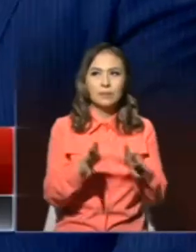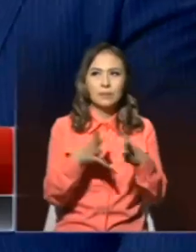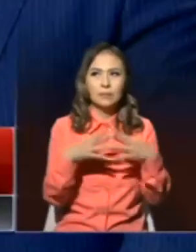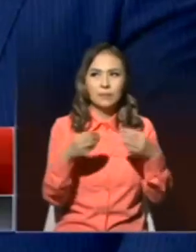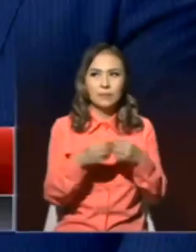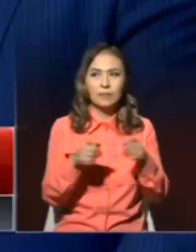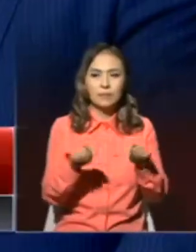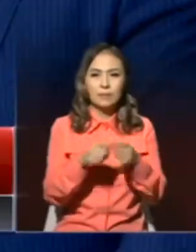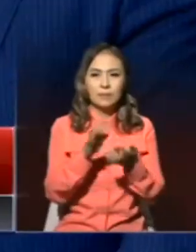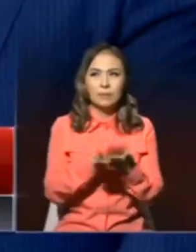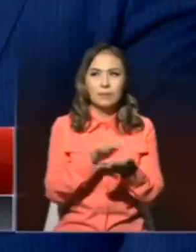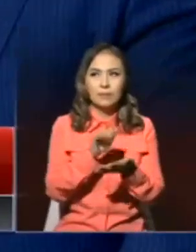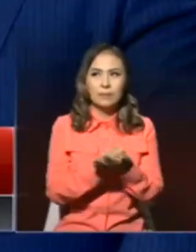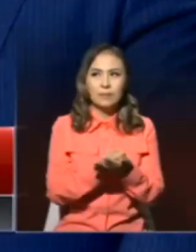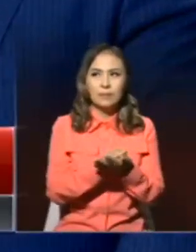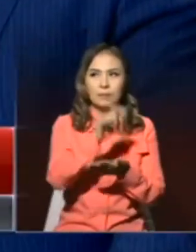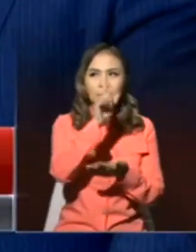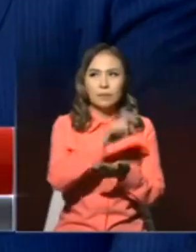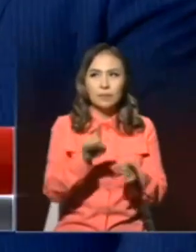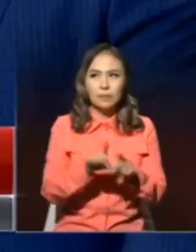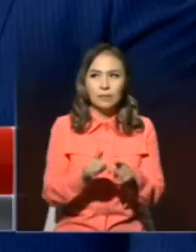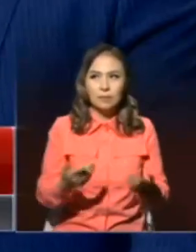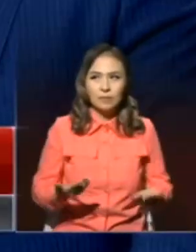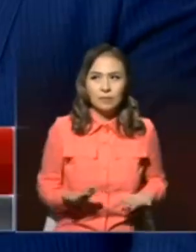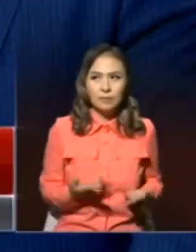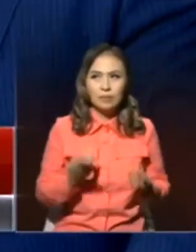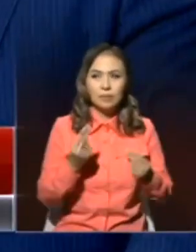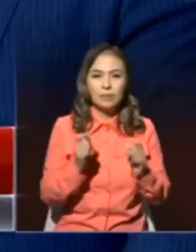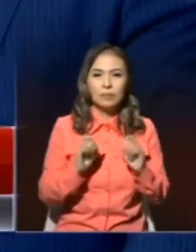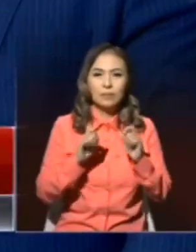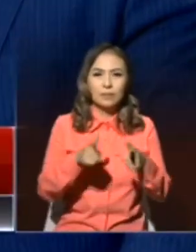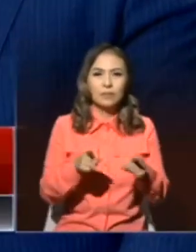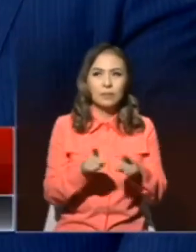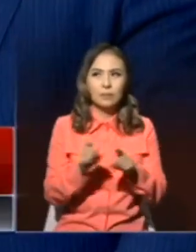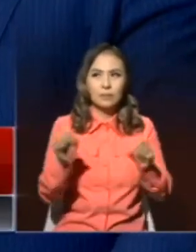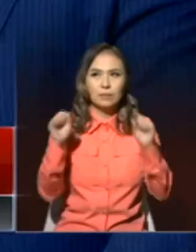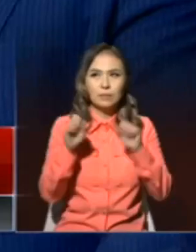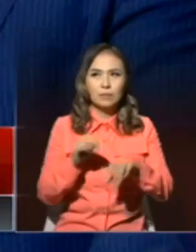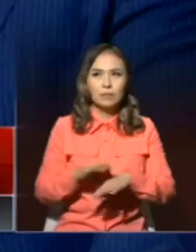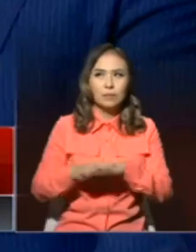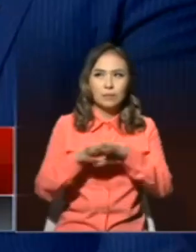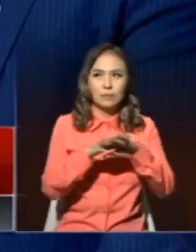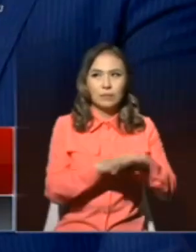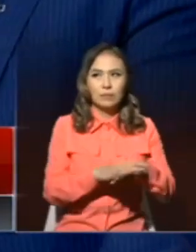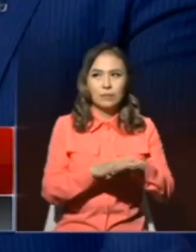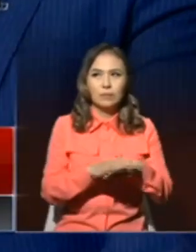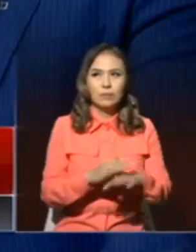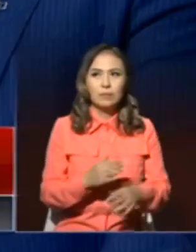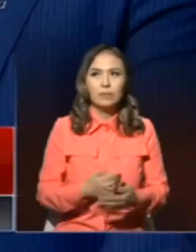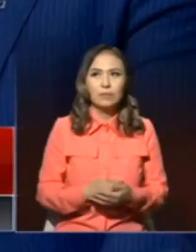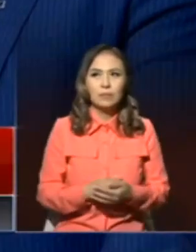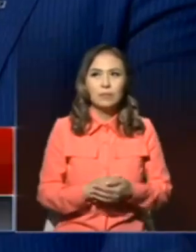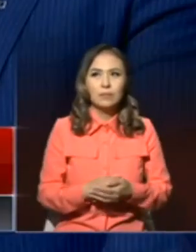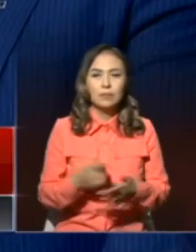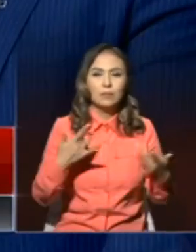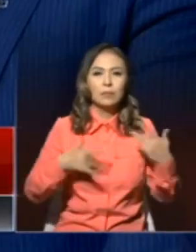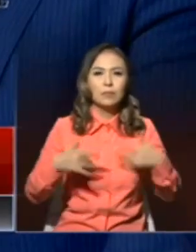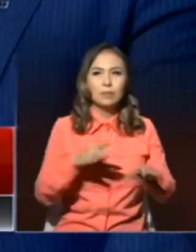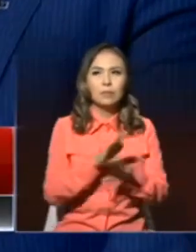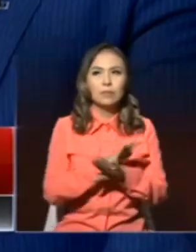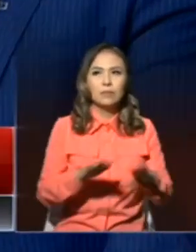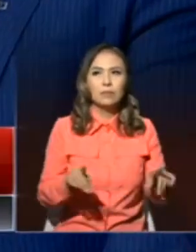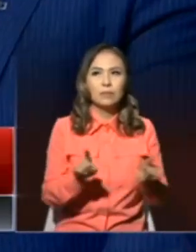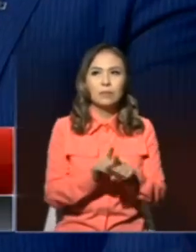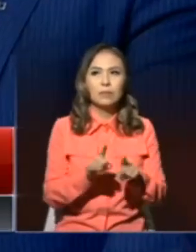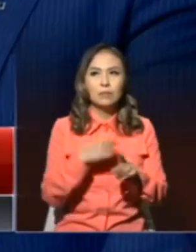отбасының жасымен? Қаншама адамның өлімінен түскен ақшаны спортқа аударып, өздеріңді ақтап тұрсыңдар осында? Біз ақтап тұрған жоқпыз өзімізді. Біз оның